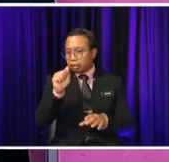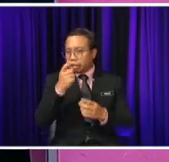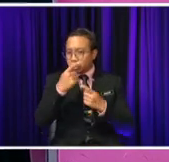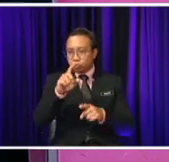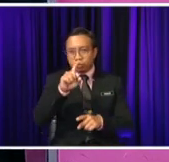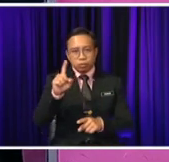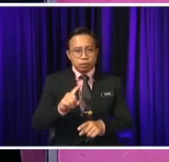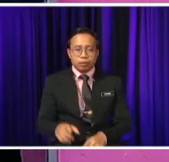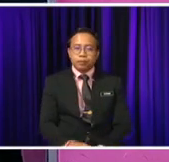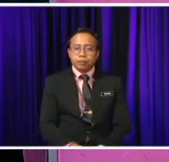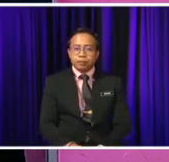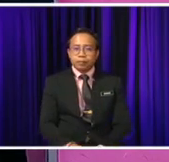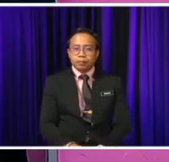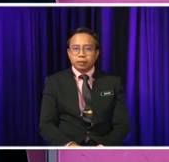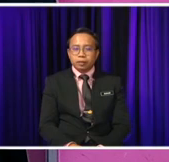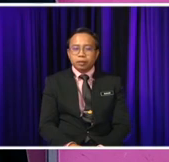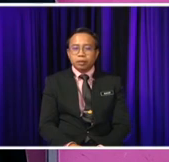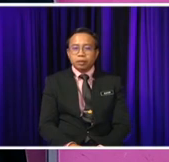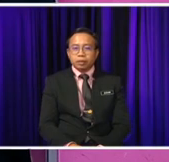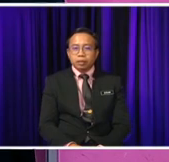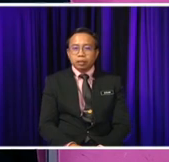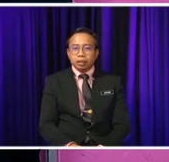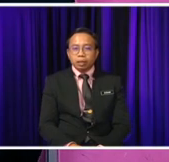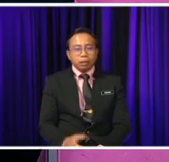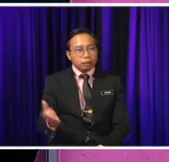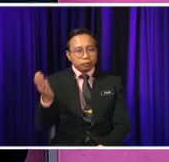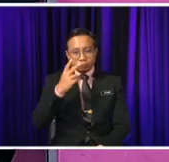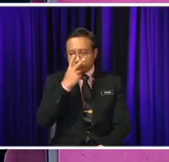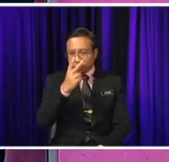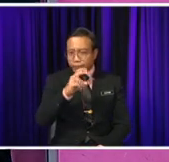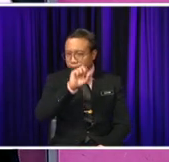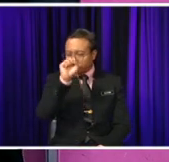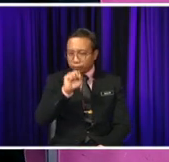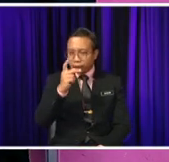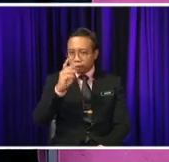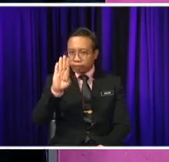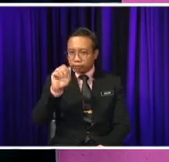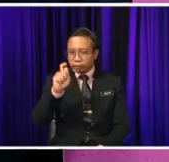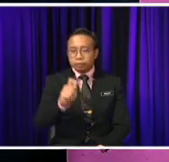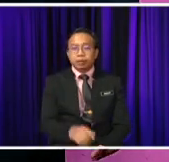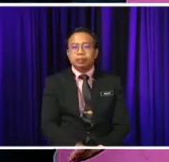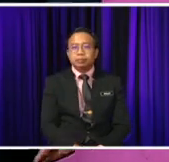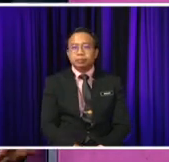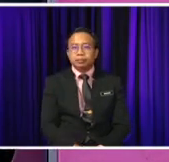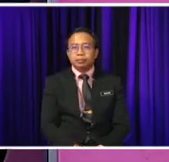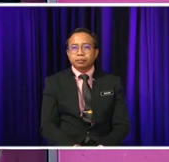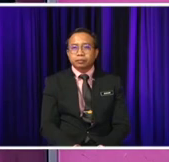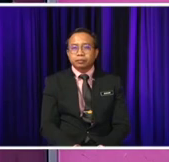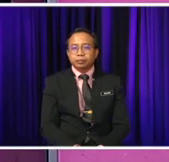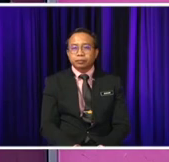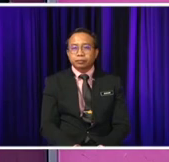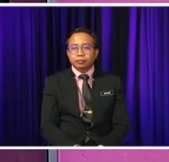Ah memang tak lah ndak jawabannya betul guys itu Oke zoom kita tengok soalnya beda nampaknya itu